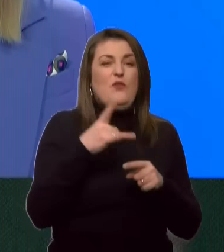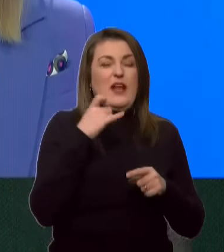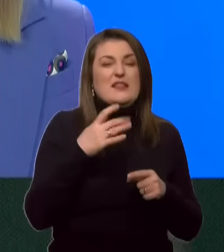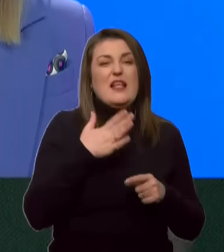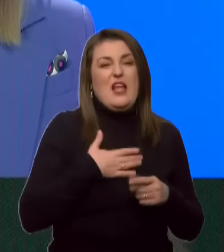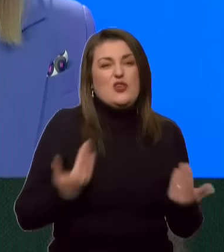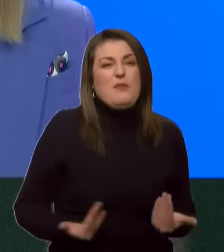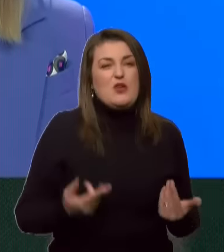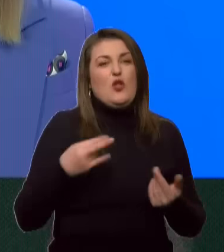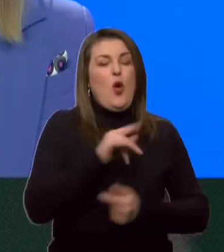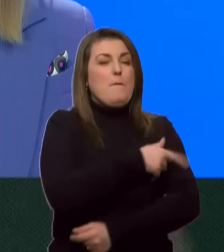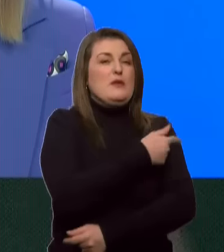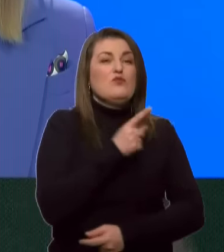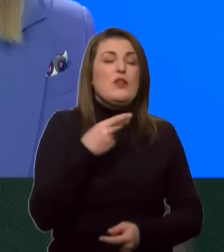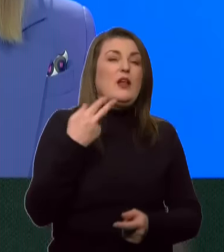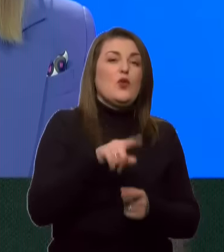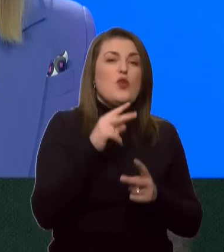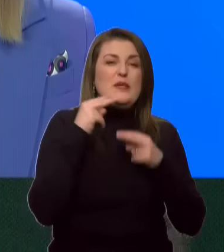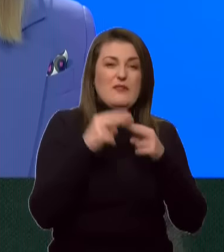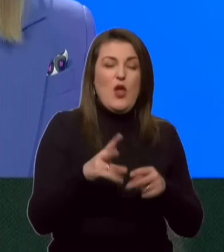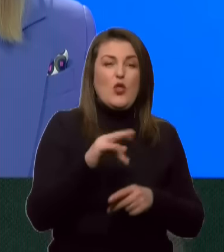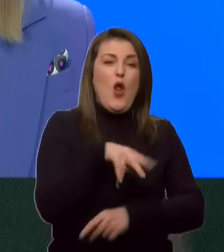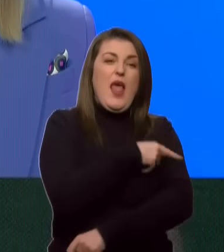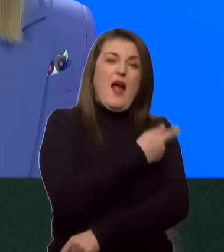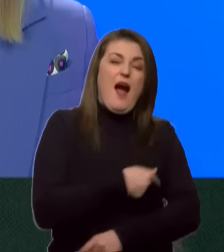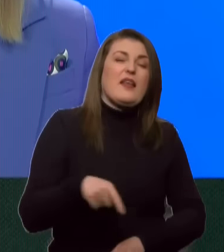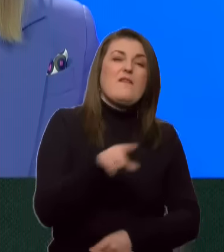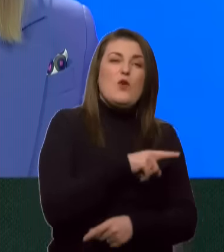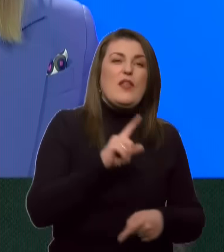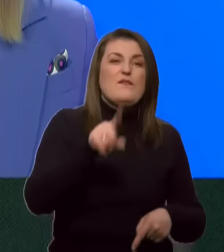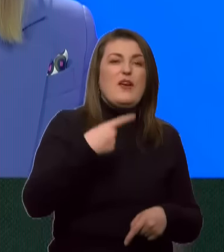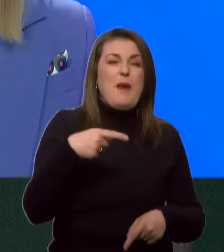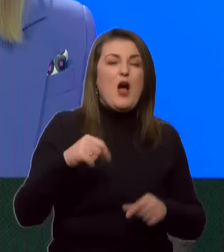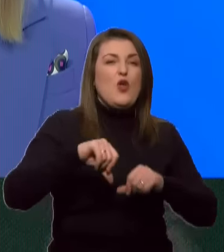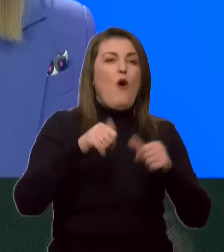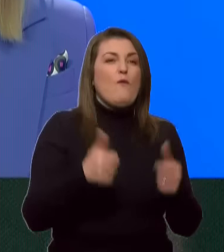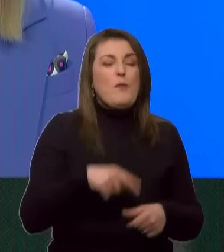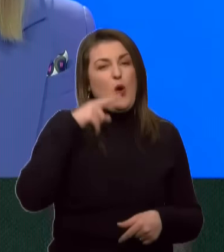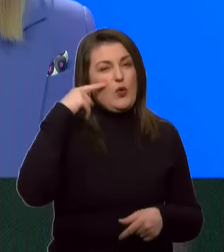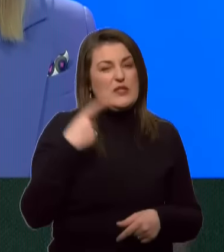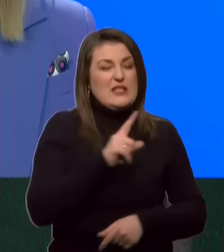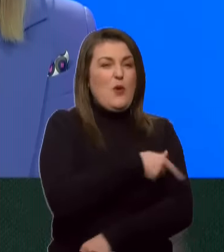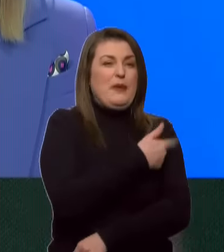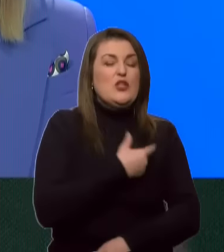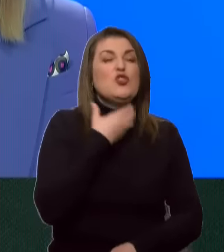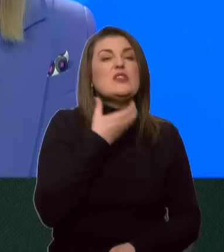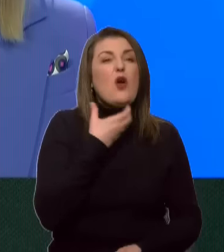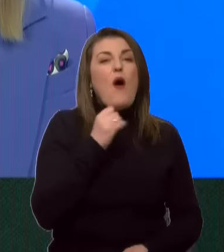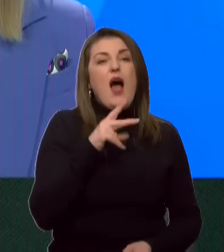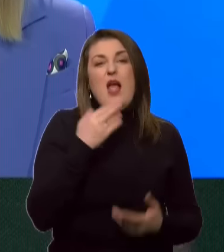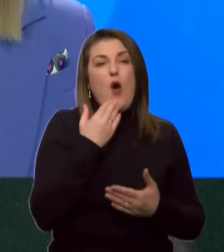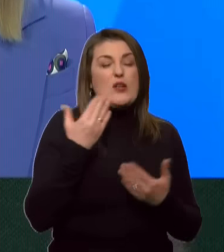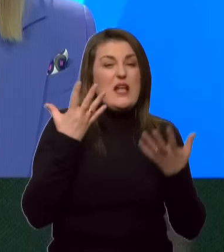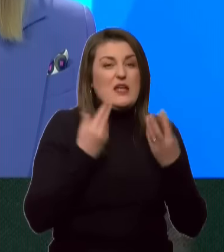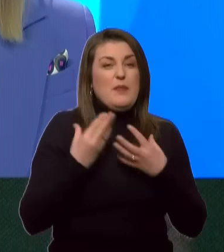до медицини, тому що для того, щоб звернутися до лікарні, вони вимагають оформлення російської медичної страховки, але